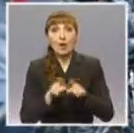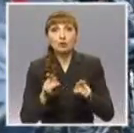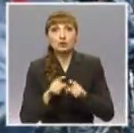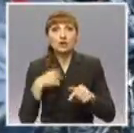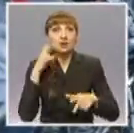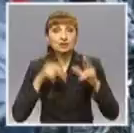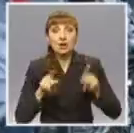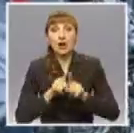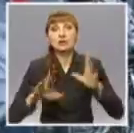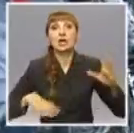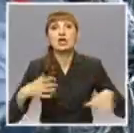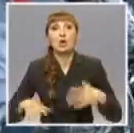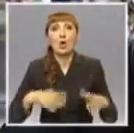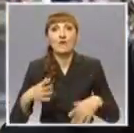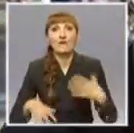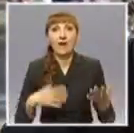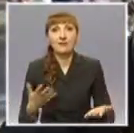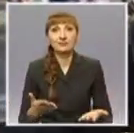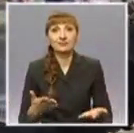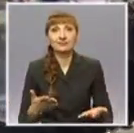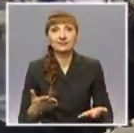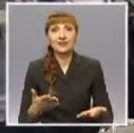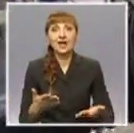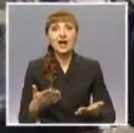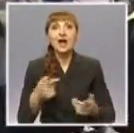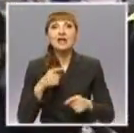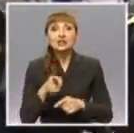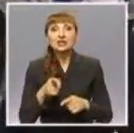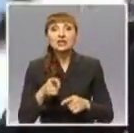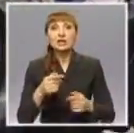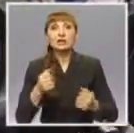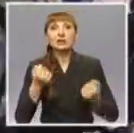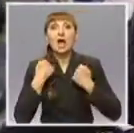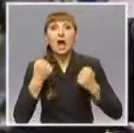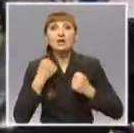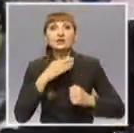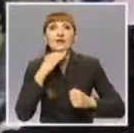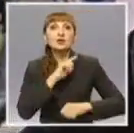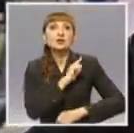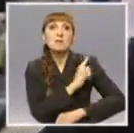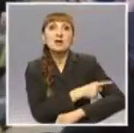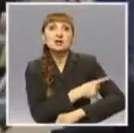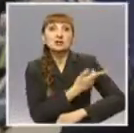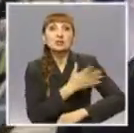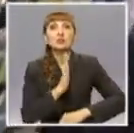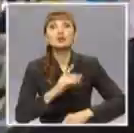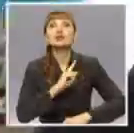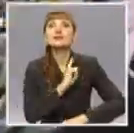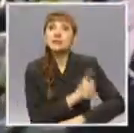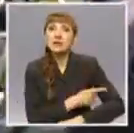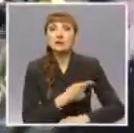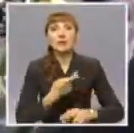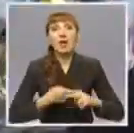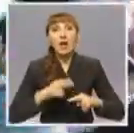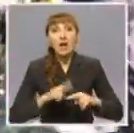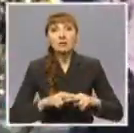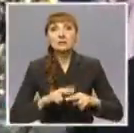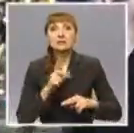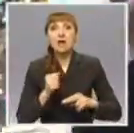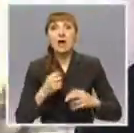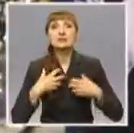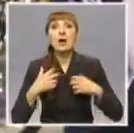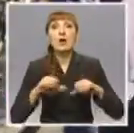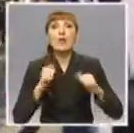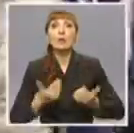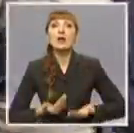Это считается как тренировки нам. Ты накачиваешь мышцы, потом будешь сильным. И это за